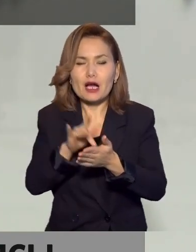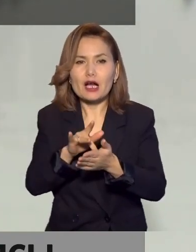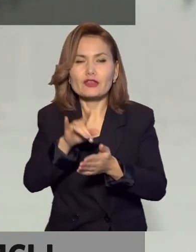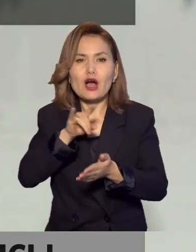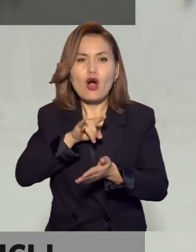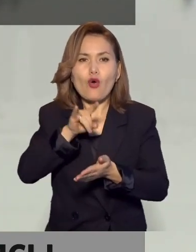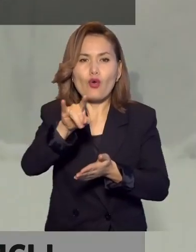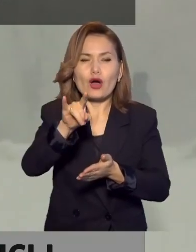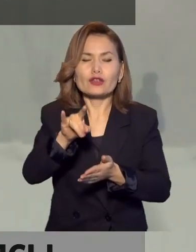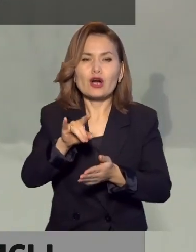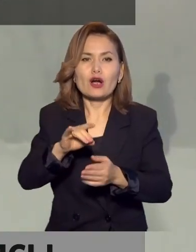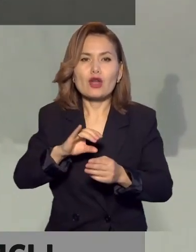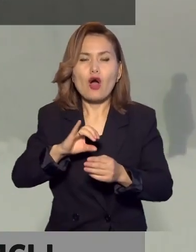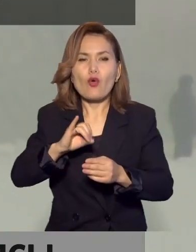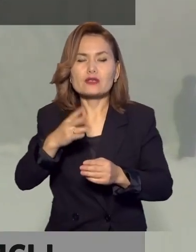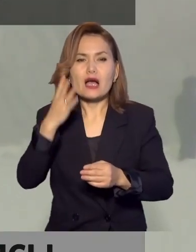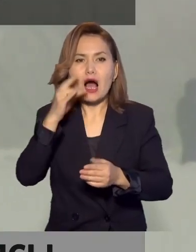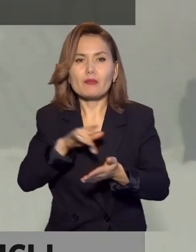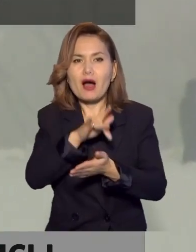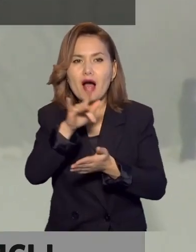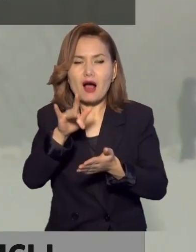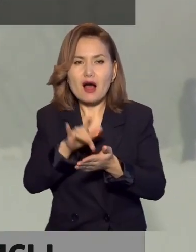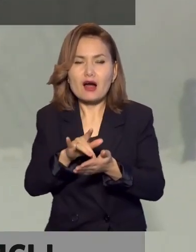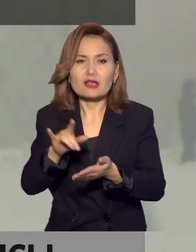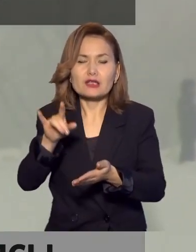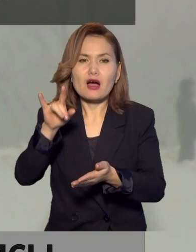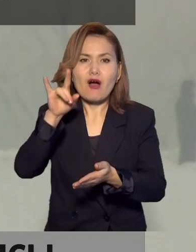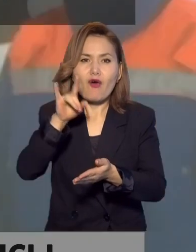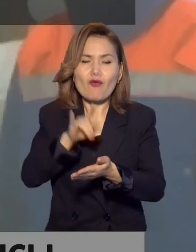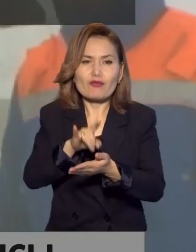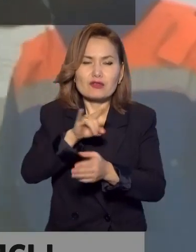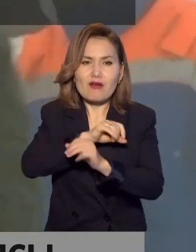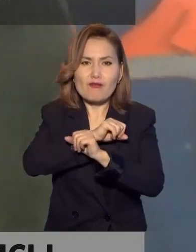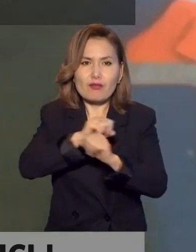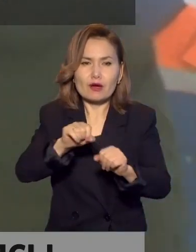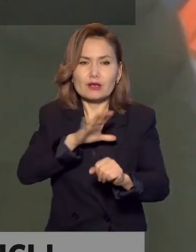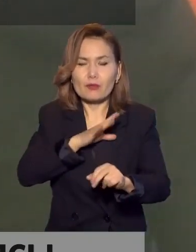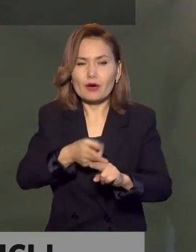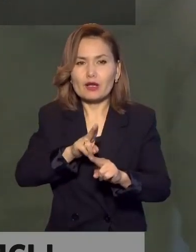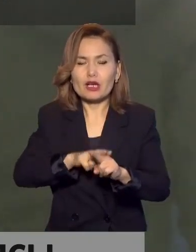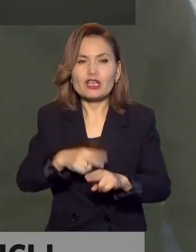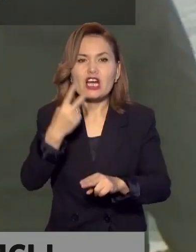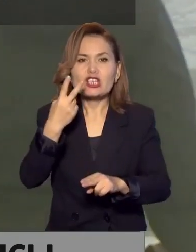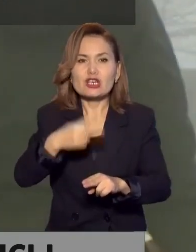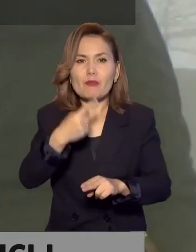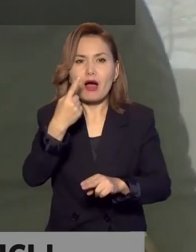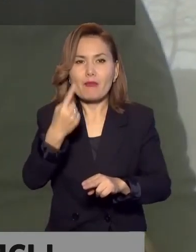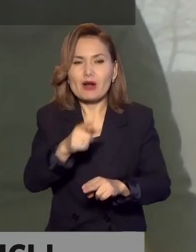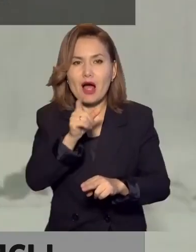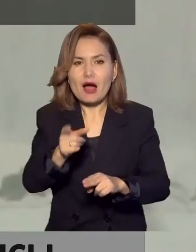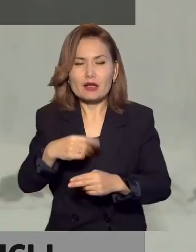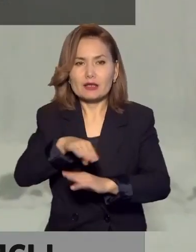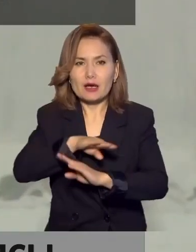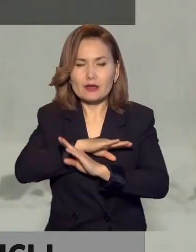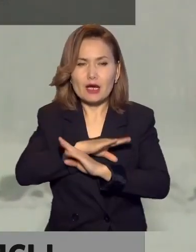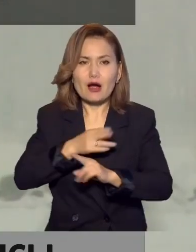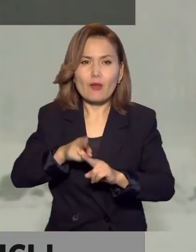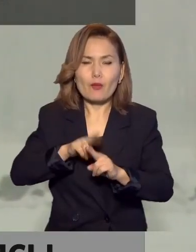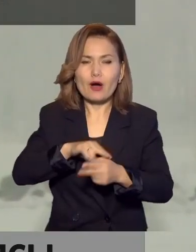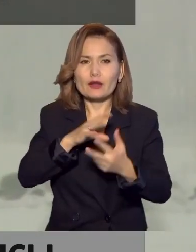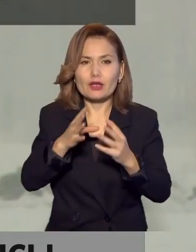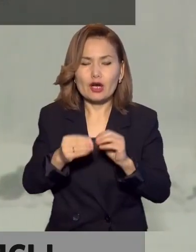орындау кезінде оңтүстік Астананың әуежайы маңында құлады. Әуе апаты салдарынан борттағы 21 адам қаза тапты. Олардың